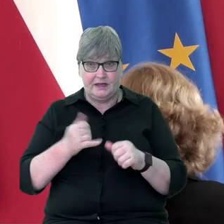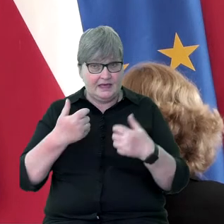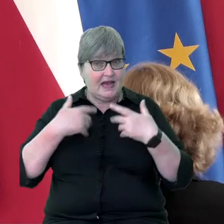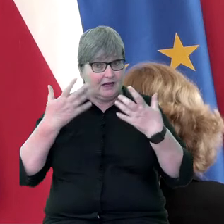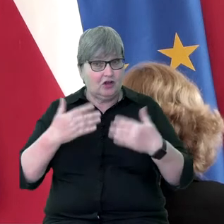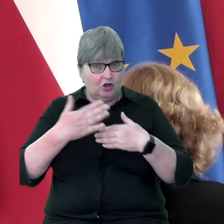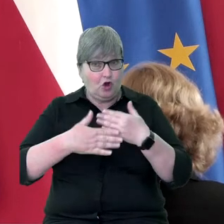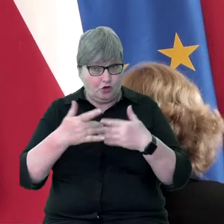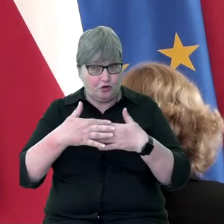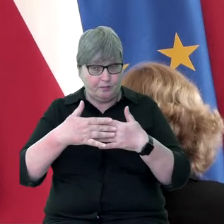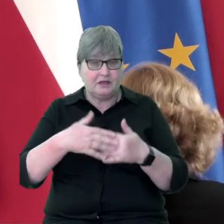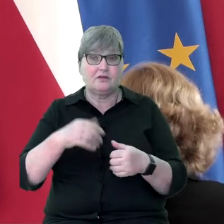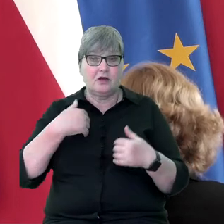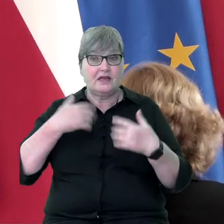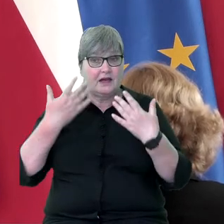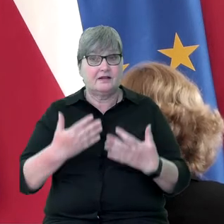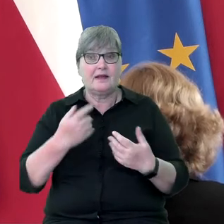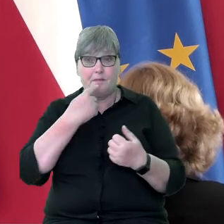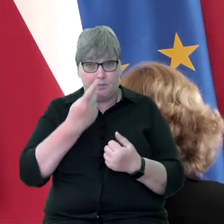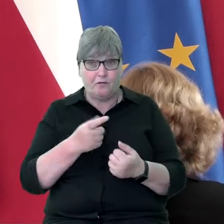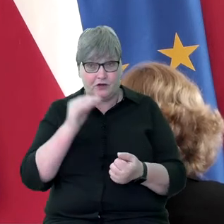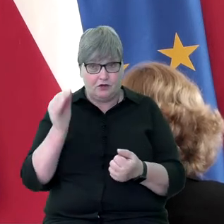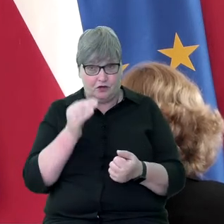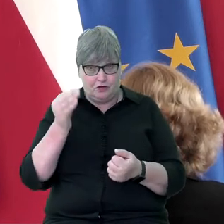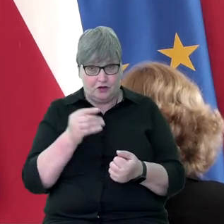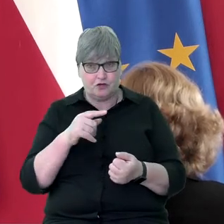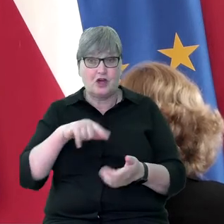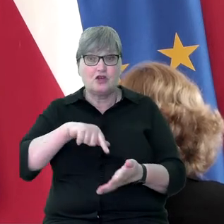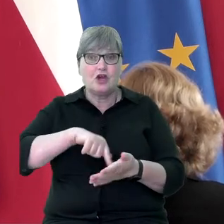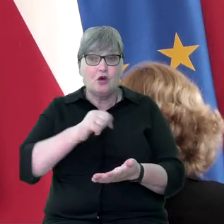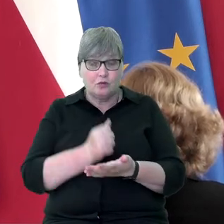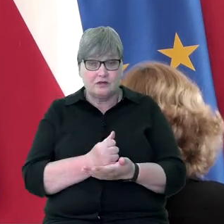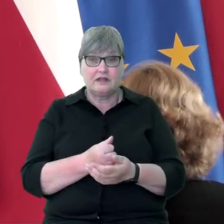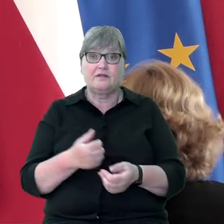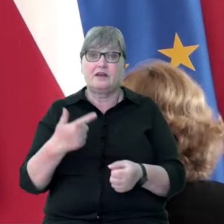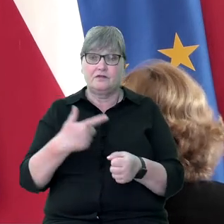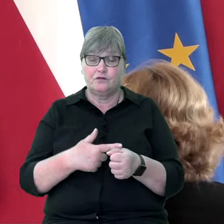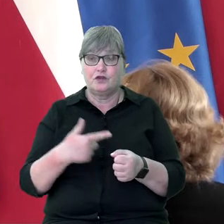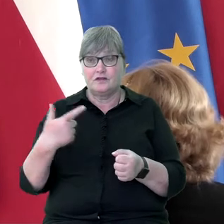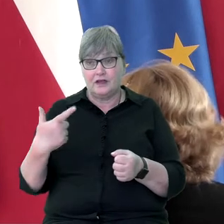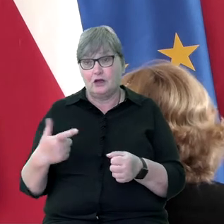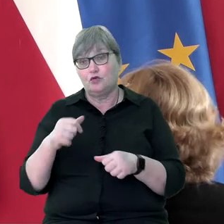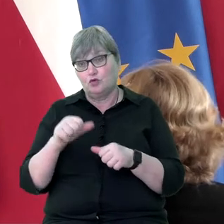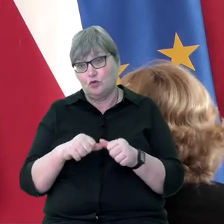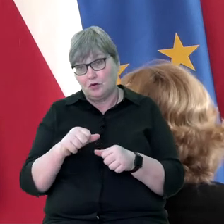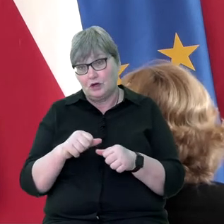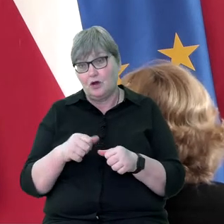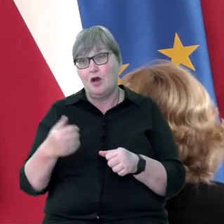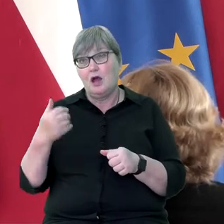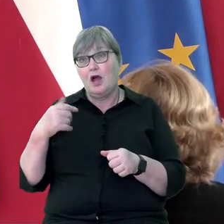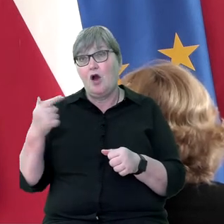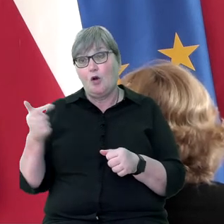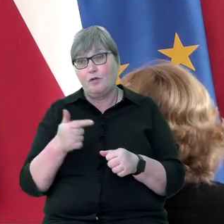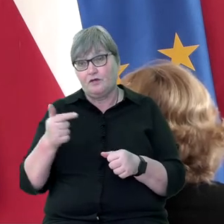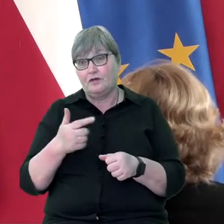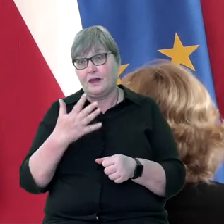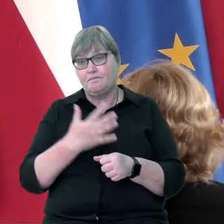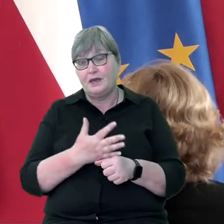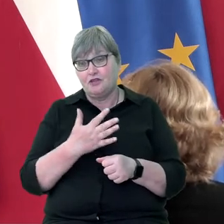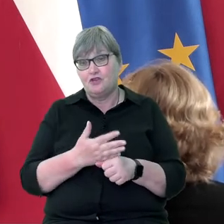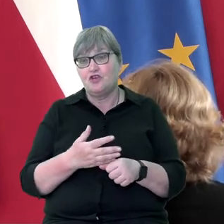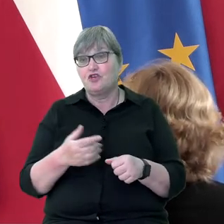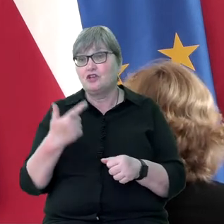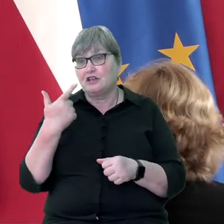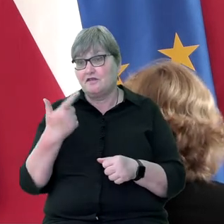podkreślić, że ustawa z 1922 roku formalnie obowiązywała przez 52 lata, do